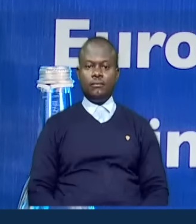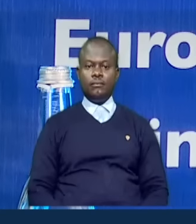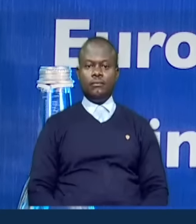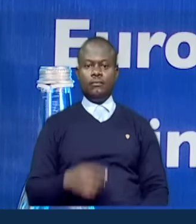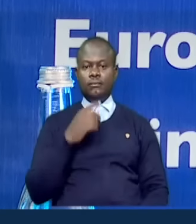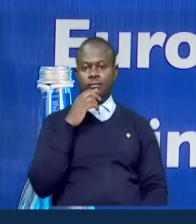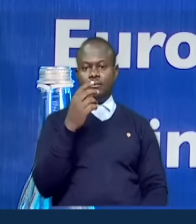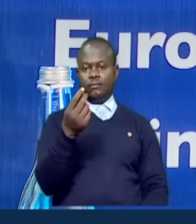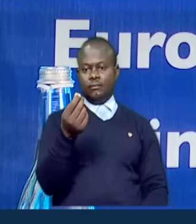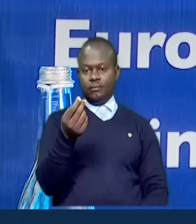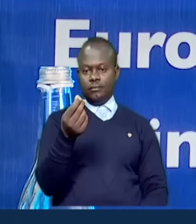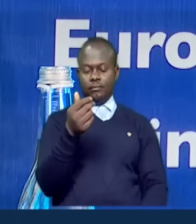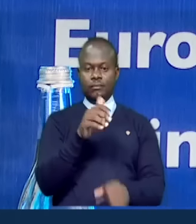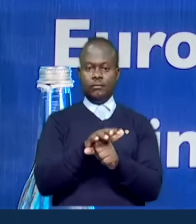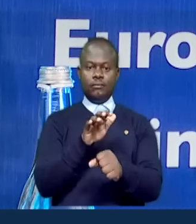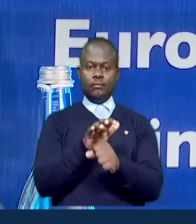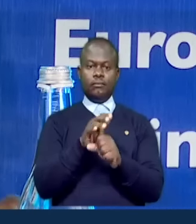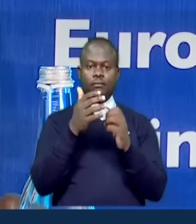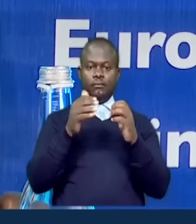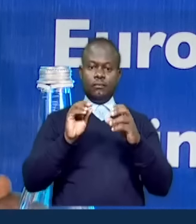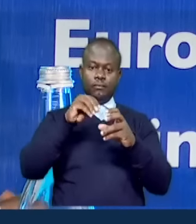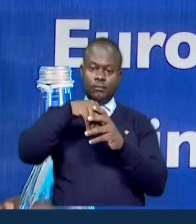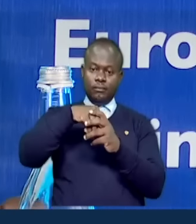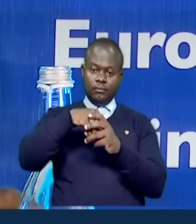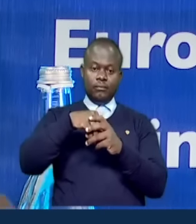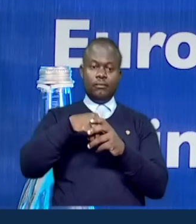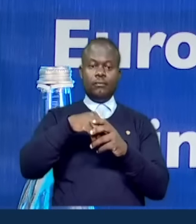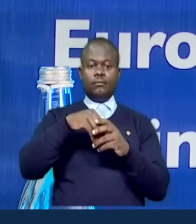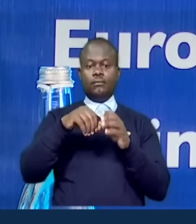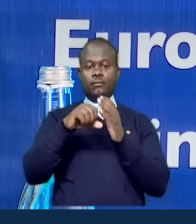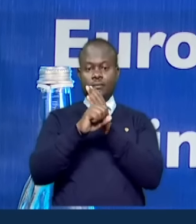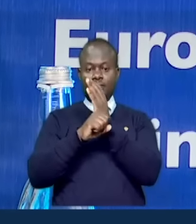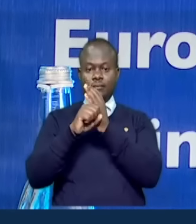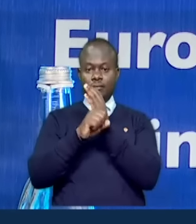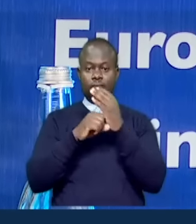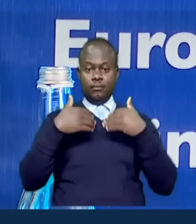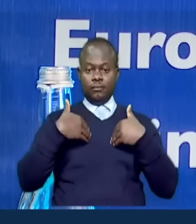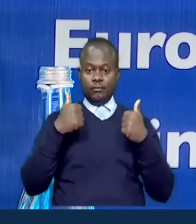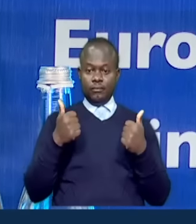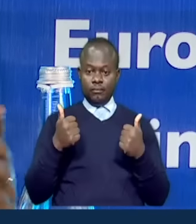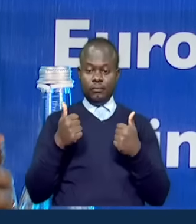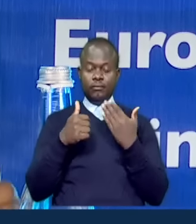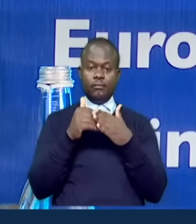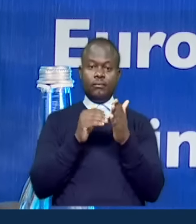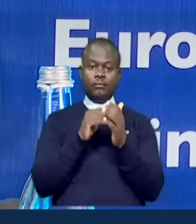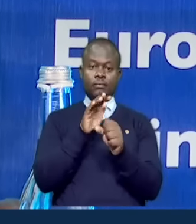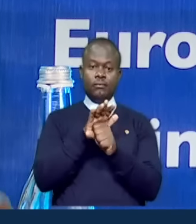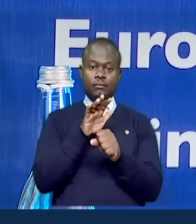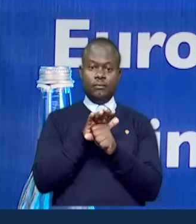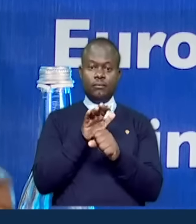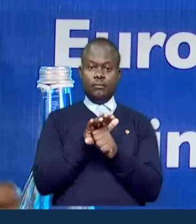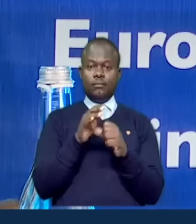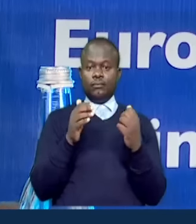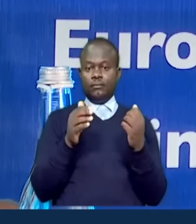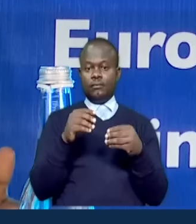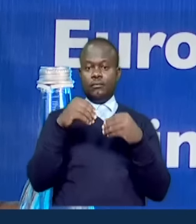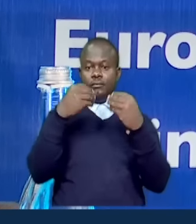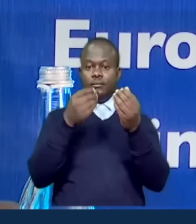amafaranga menshi bamaze gushyira muri sekiteri y'ubuzima, cyane cyane